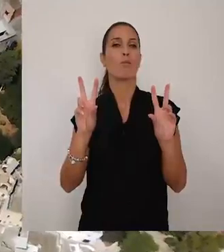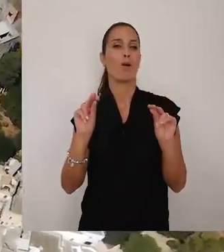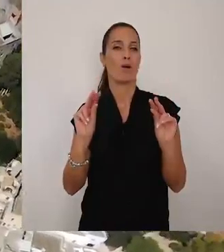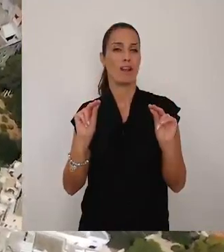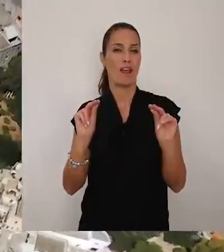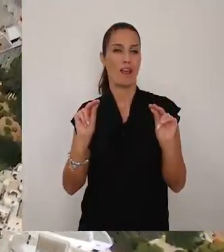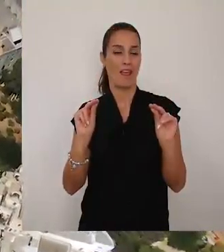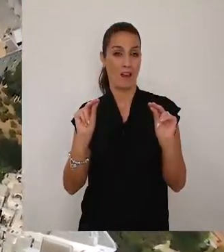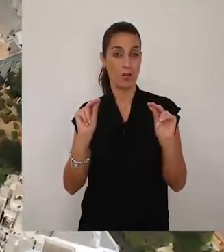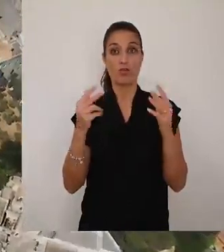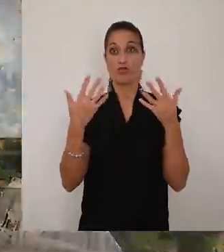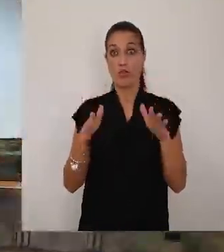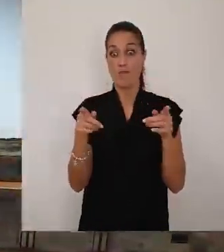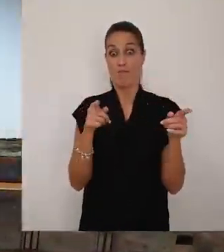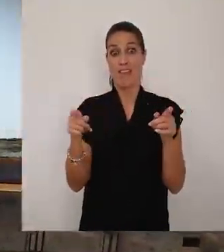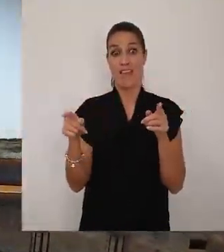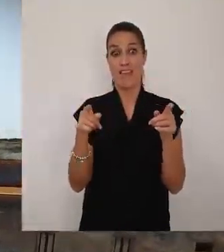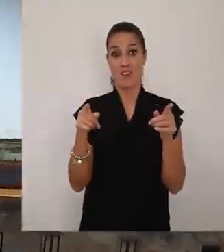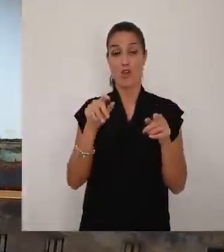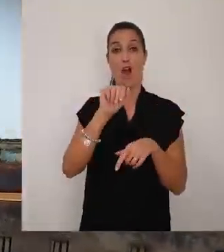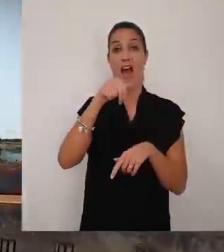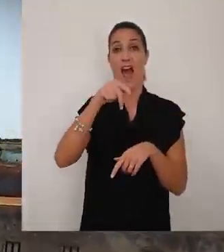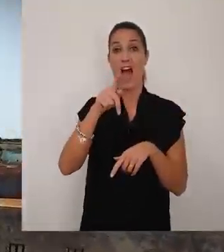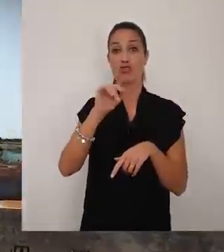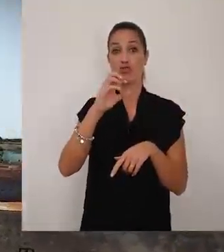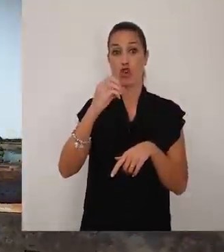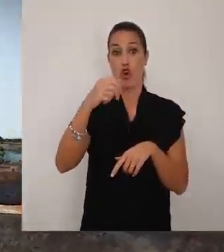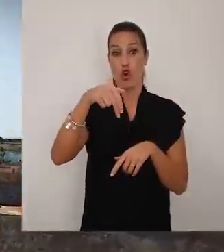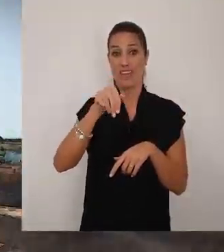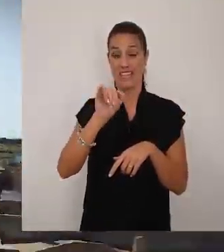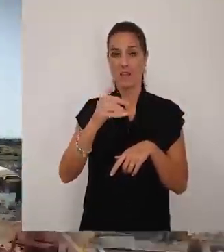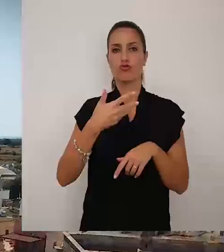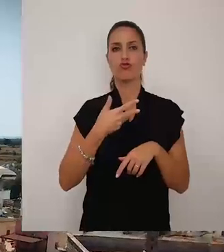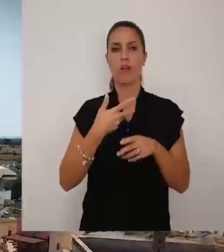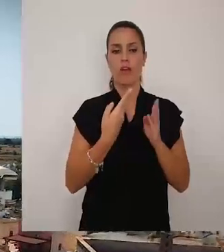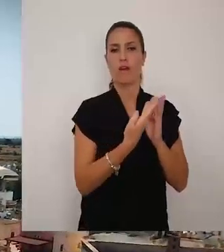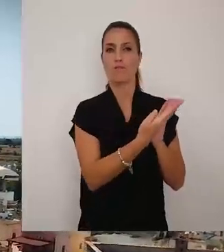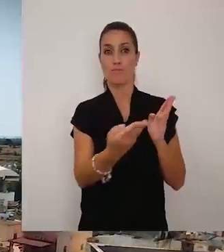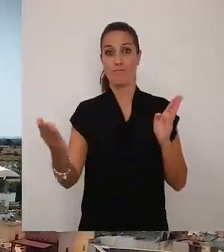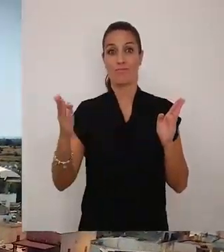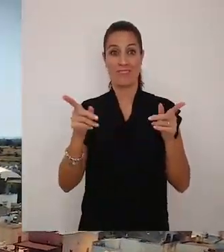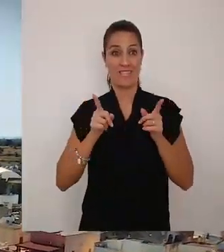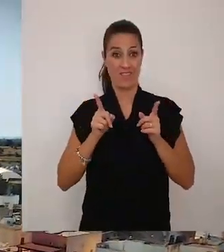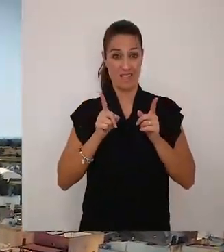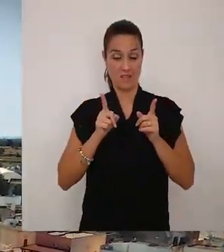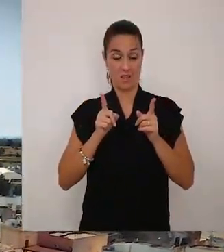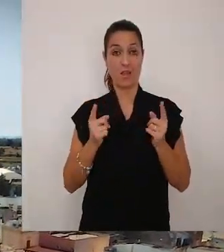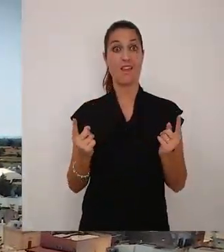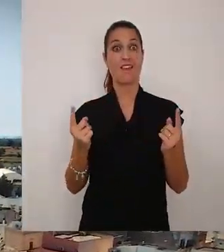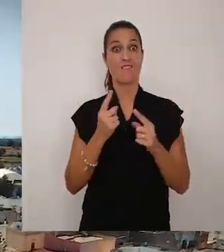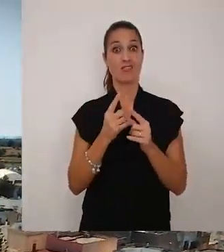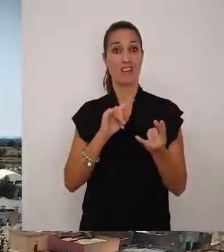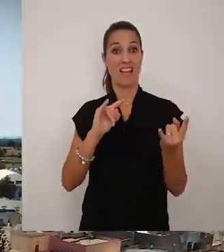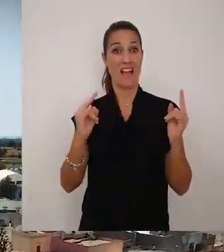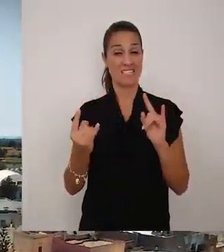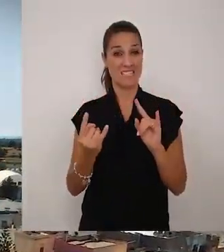moderno. Già dall'epoca angioina l'abitato era protetto da una cortina muraria difensiva, mentre il castello di presidio